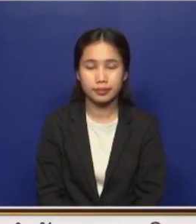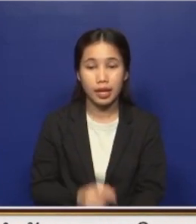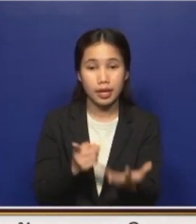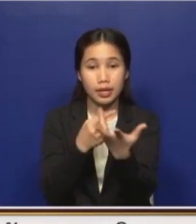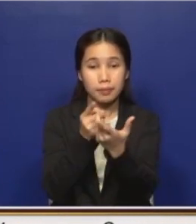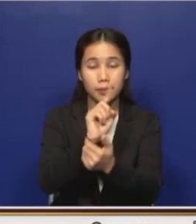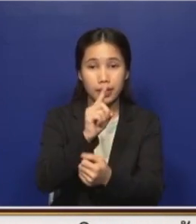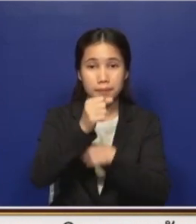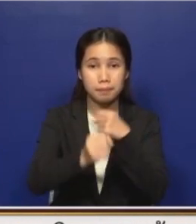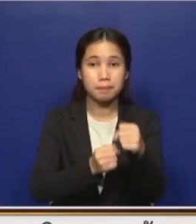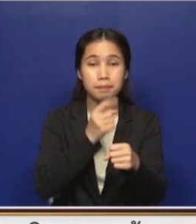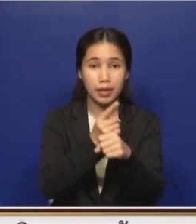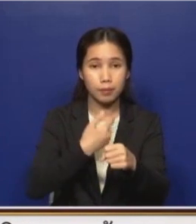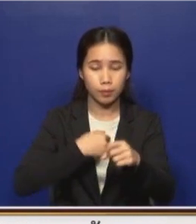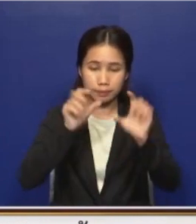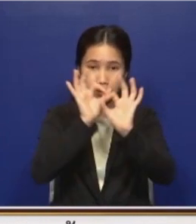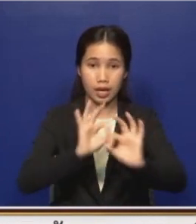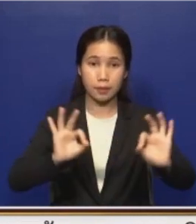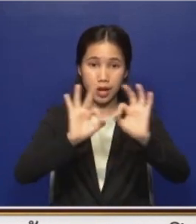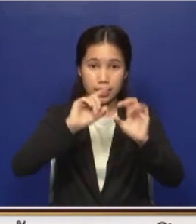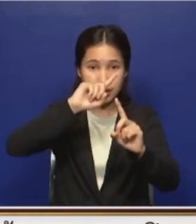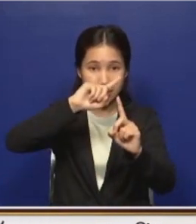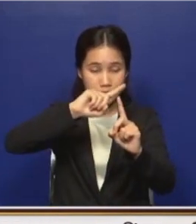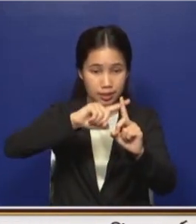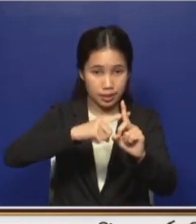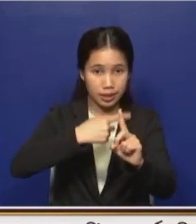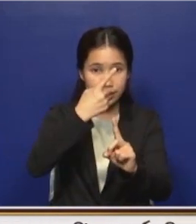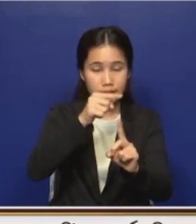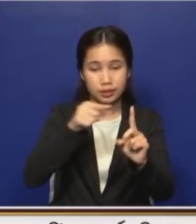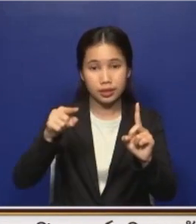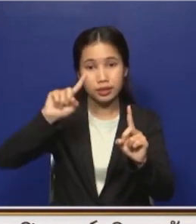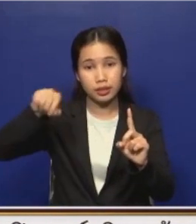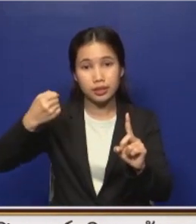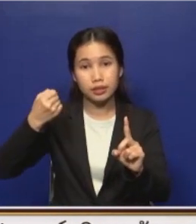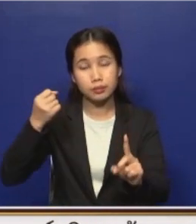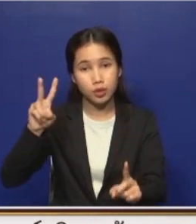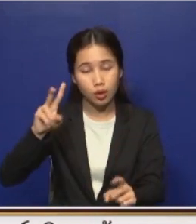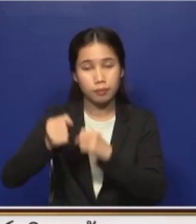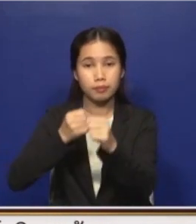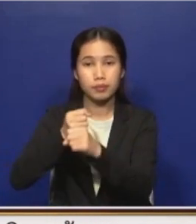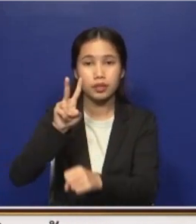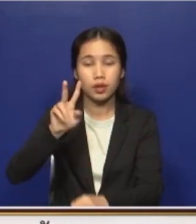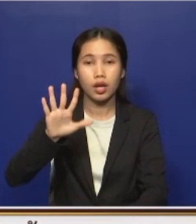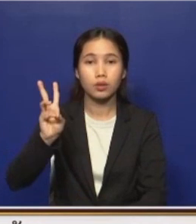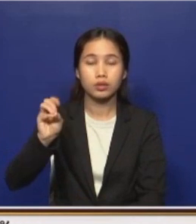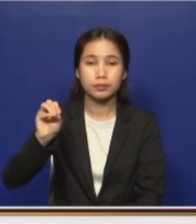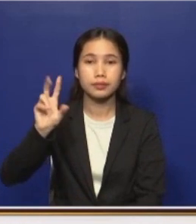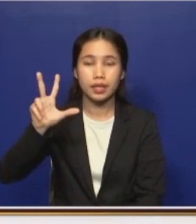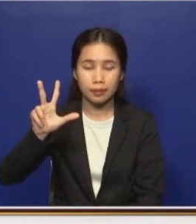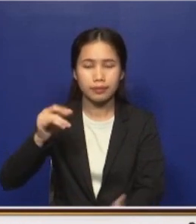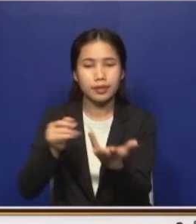จุดกว่า40ล้านจะมีรายได้2ล้านล้านท่านไปดูรายงานข้อเท็จจริง